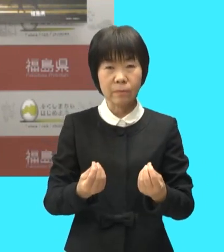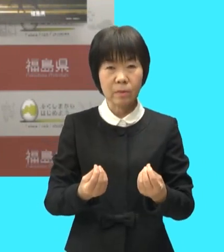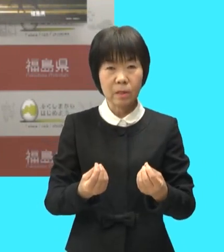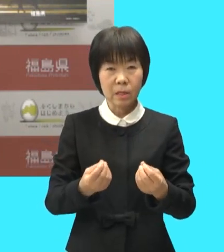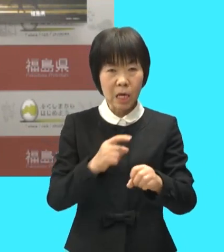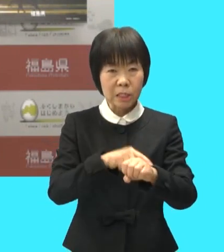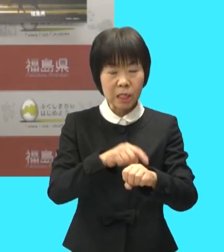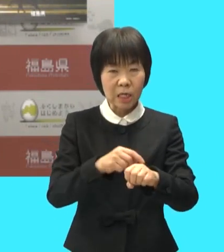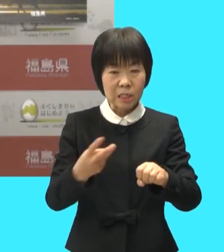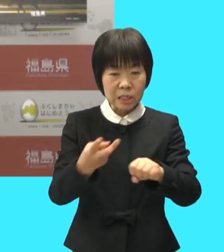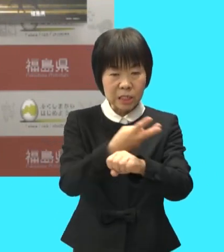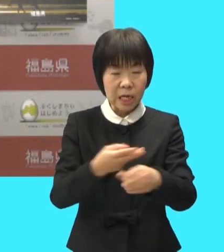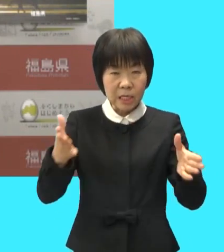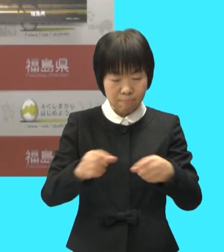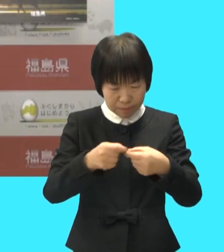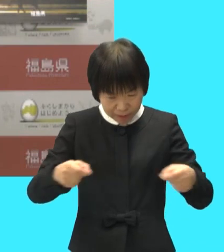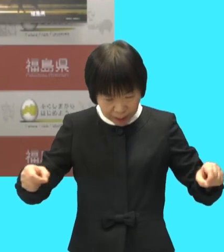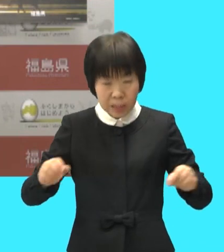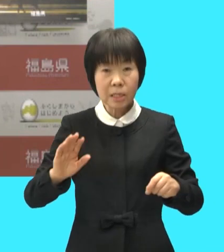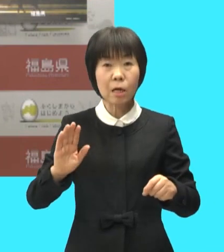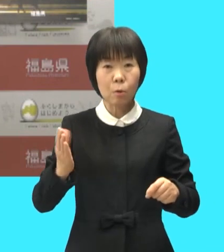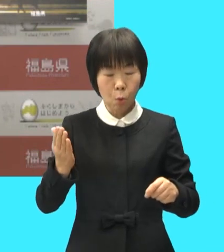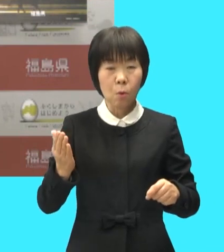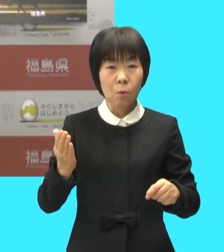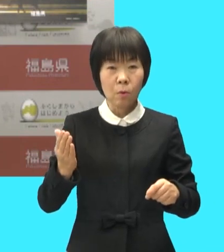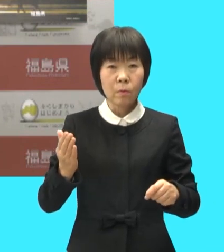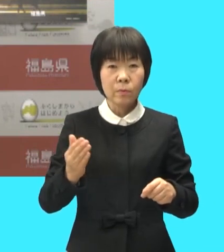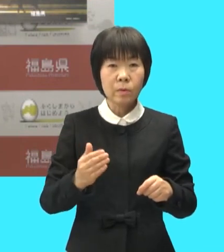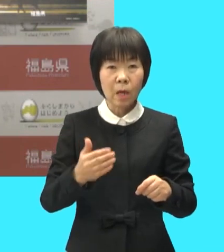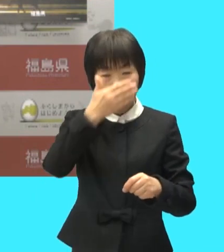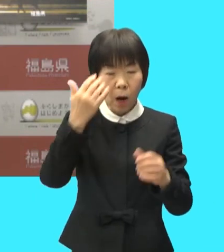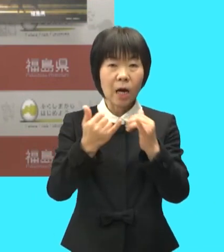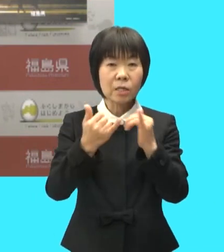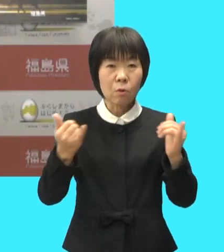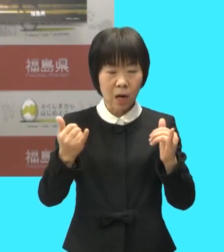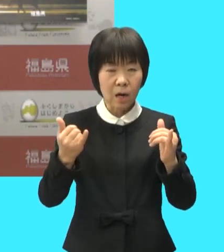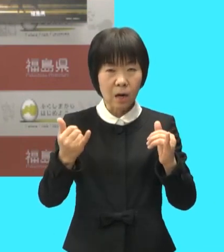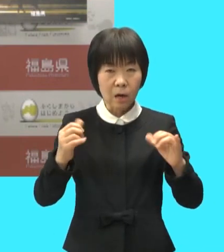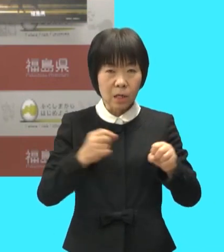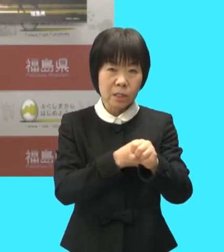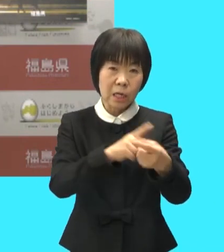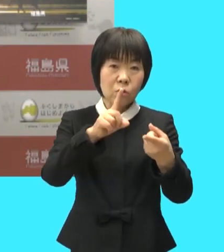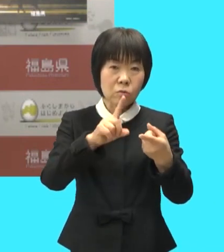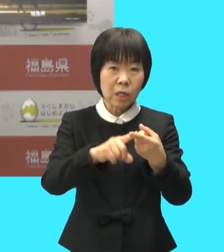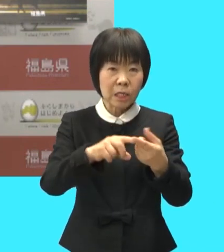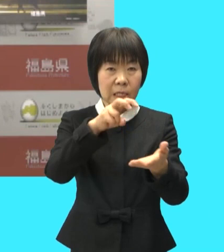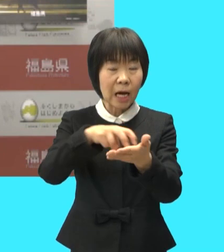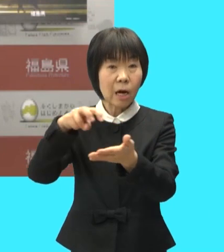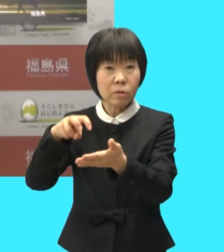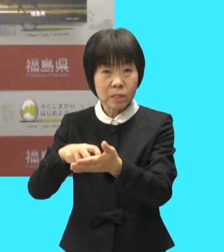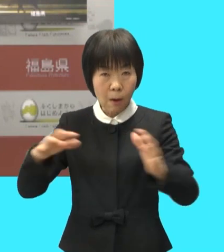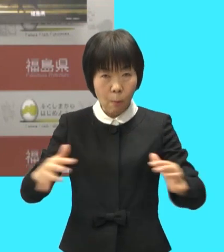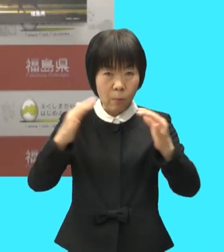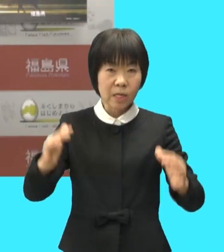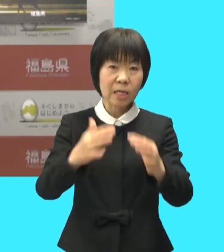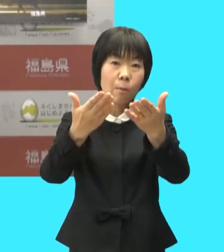時間という長いイベントでありましたが、最初から最後まで若者たちが積極的に参加をして盛り上げ